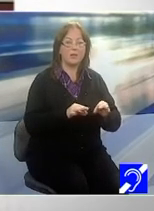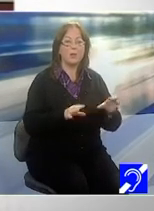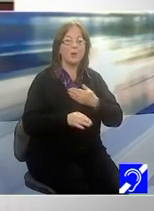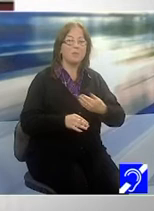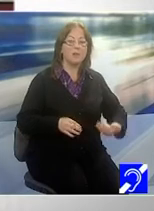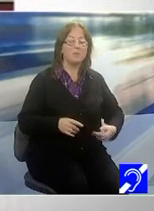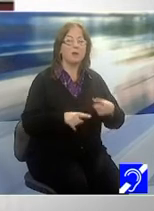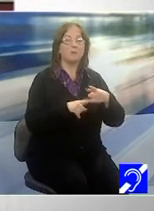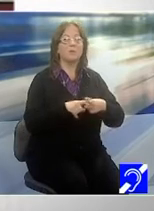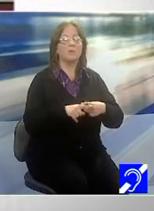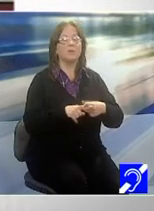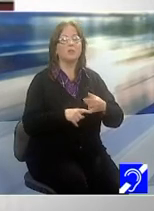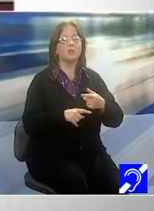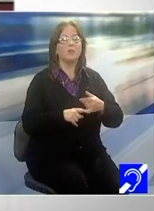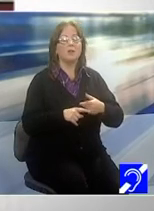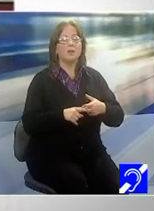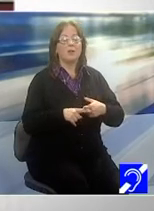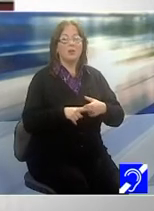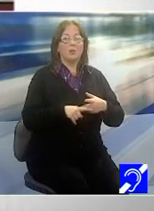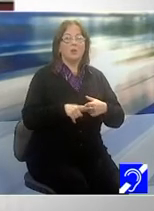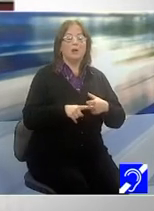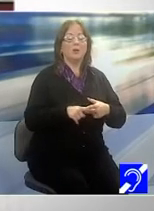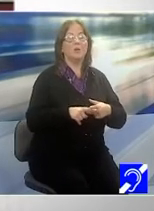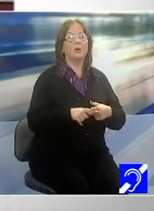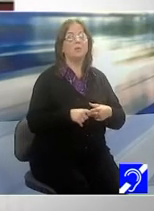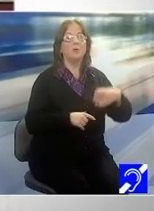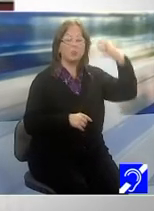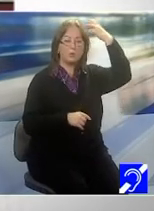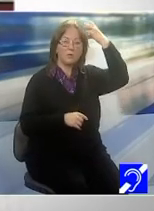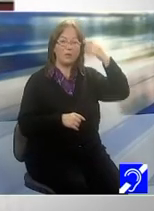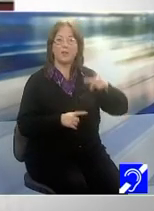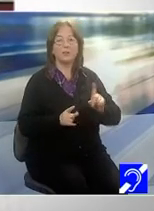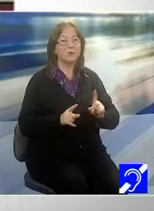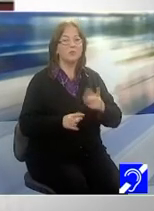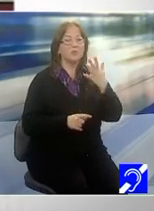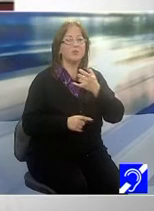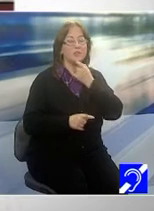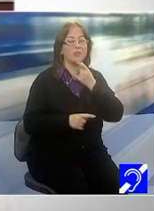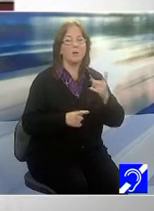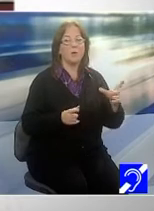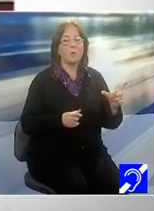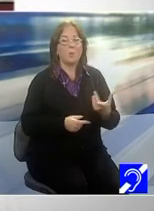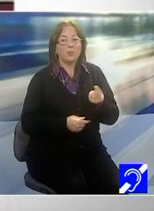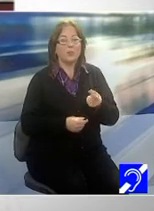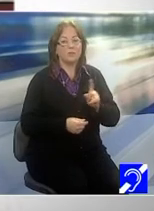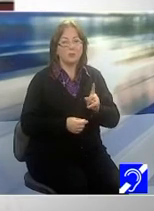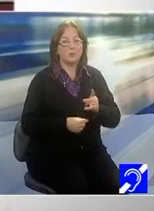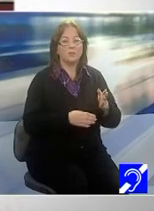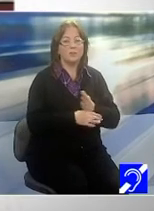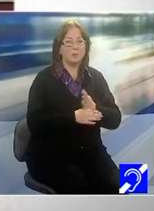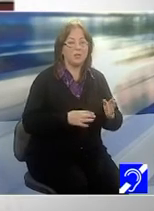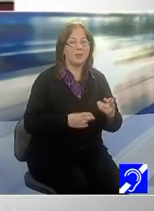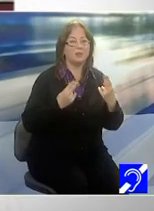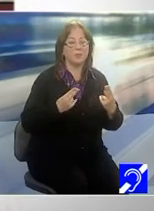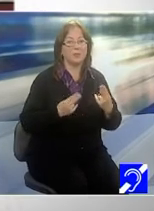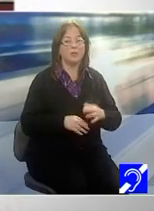același timp mă bucur că cel puțin legat de alegerea primarilor, mesajul a fost din nou spus în public, pentru că asta este o chestiune foarte